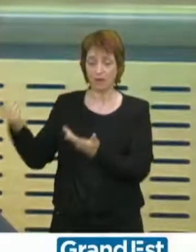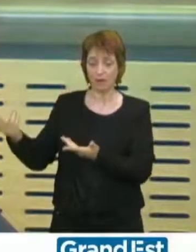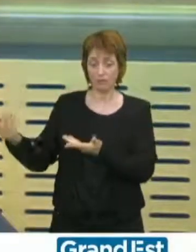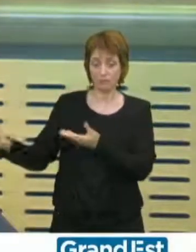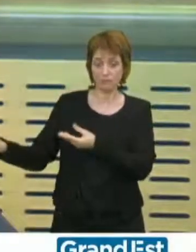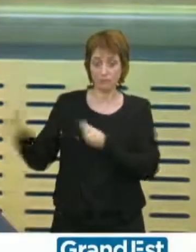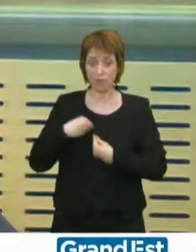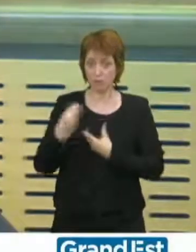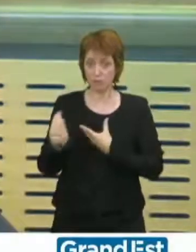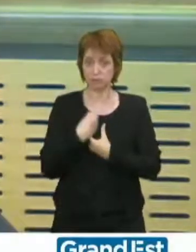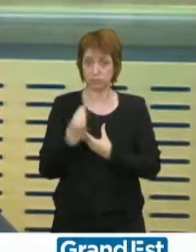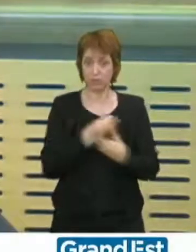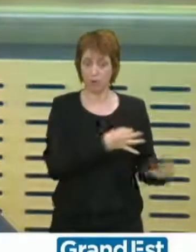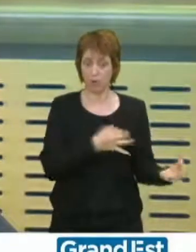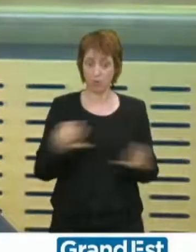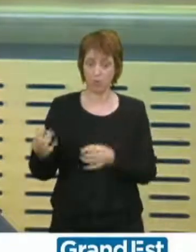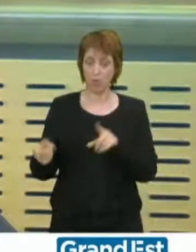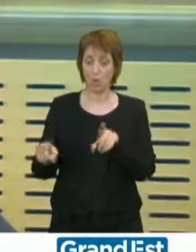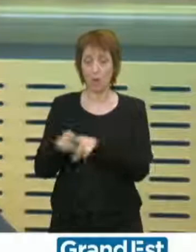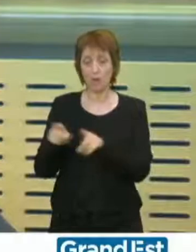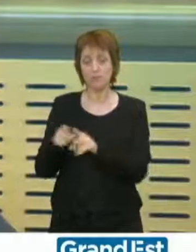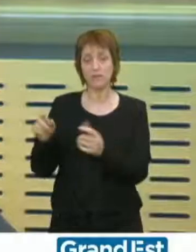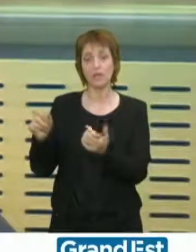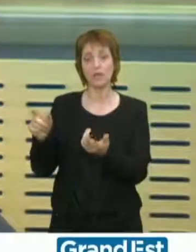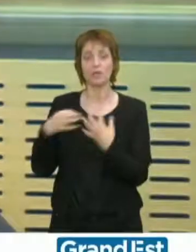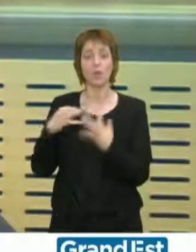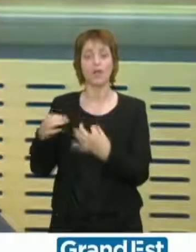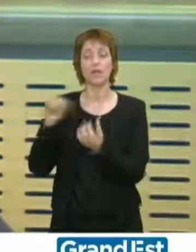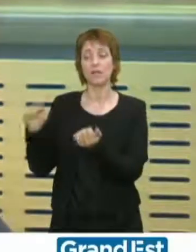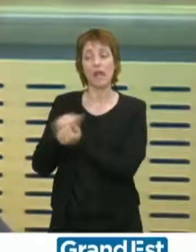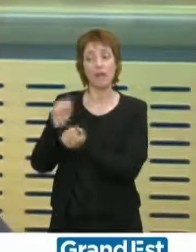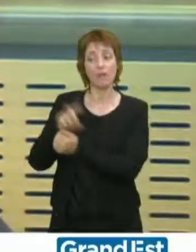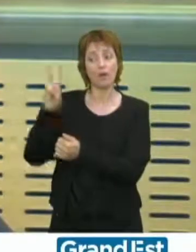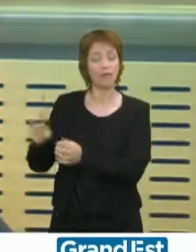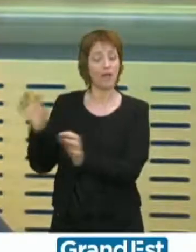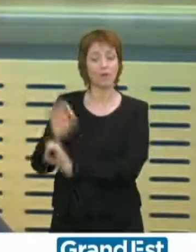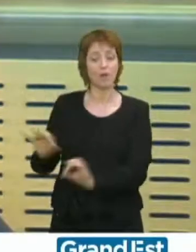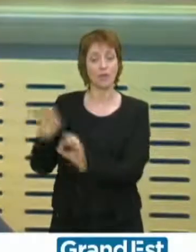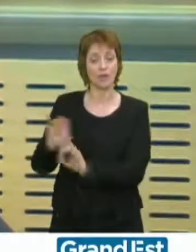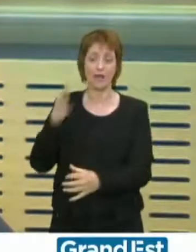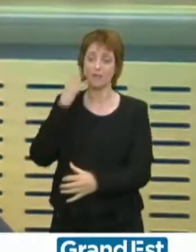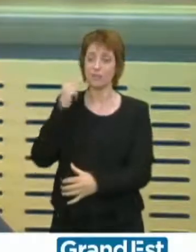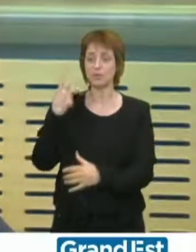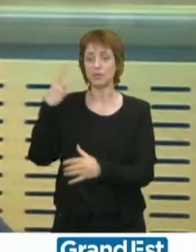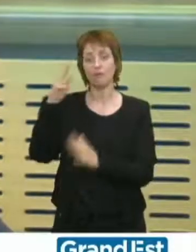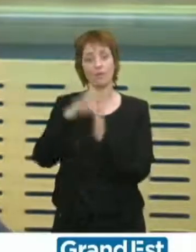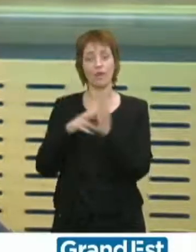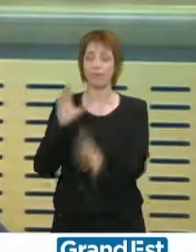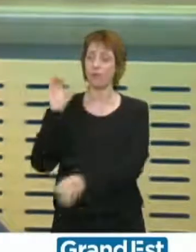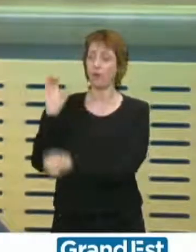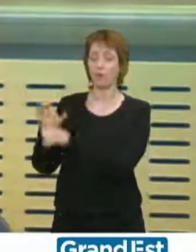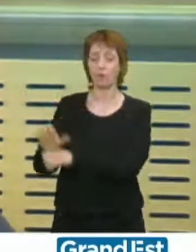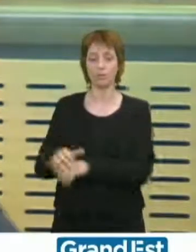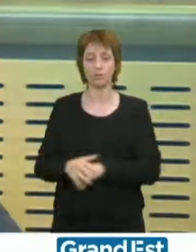et non pas la neutralité carbone qu'on voudrait nous faire croire nous voterons contre ce rapport